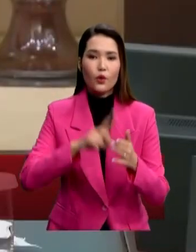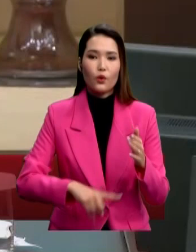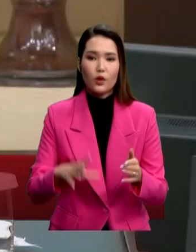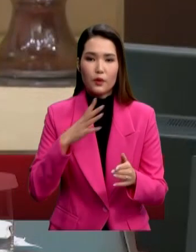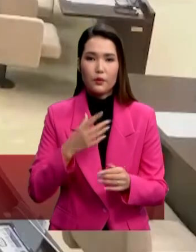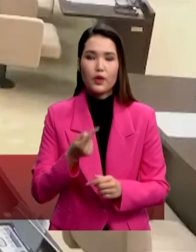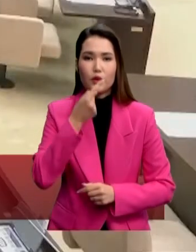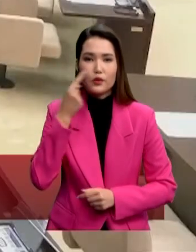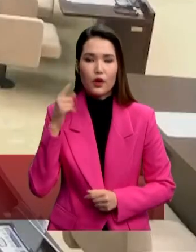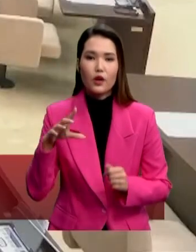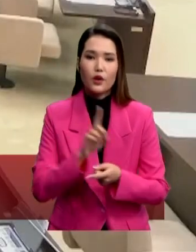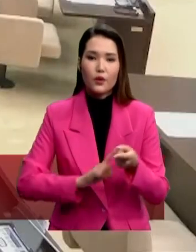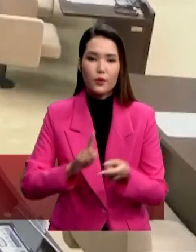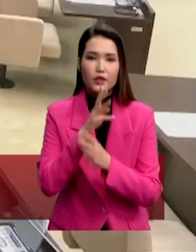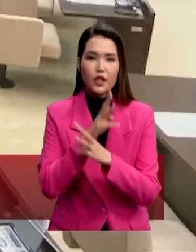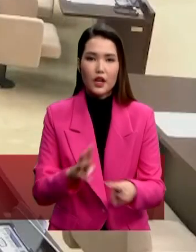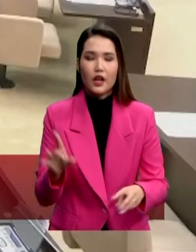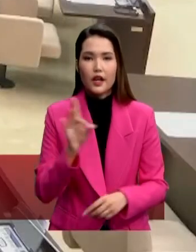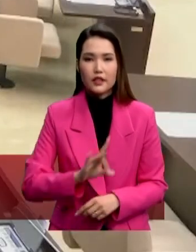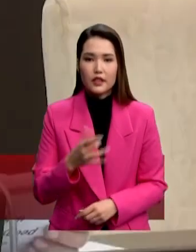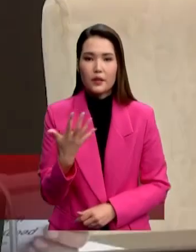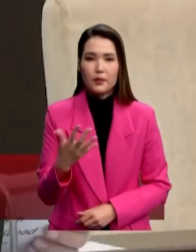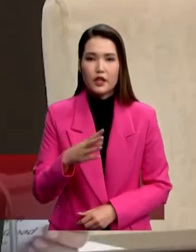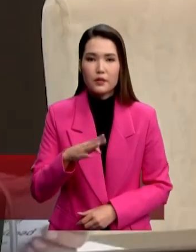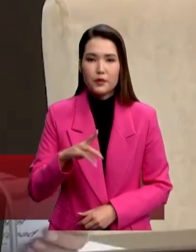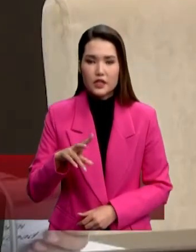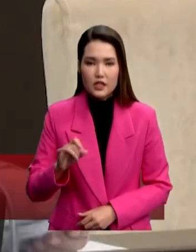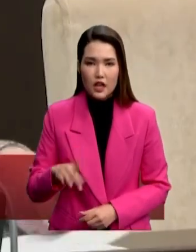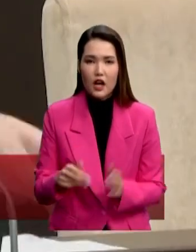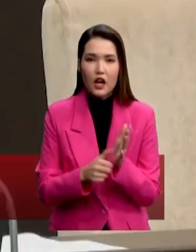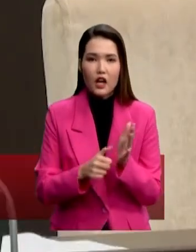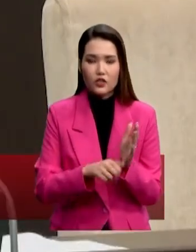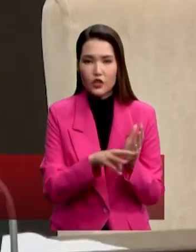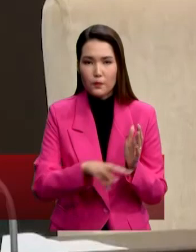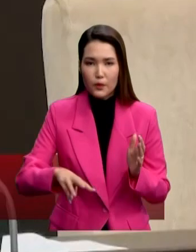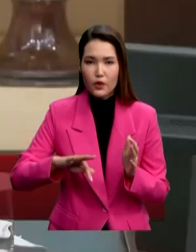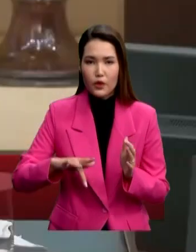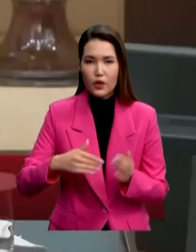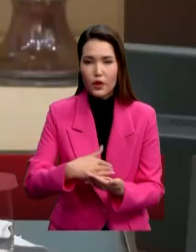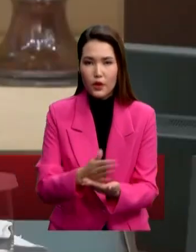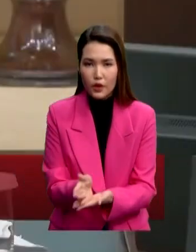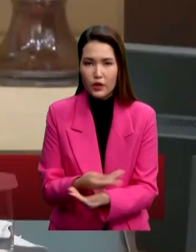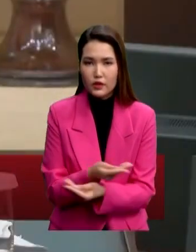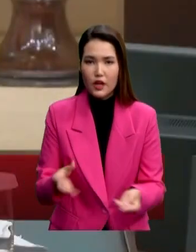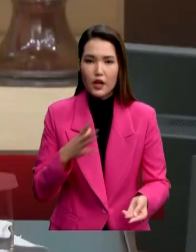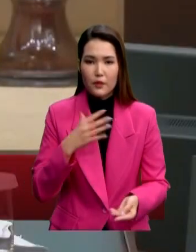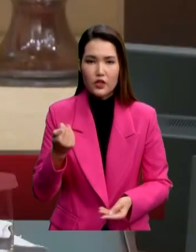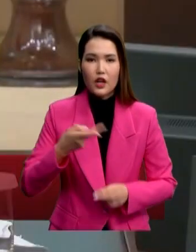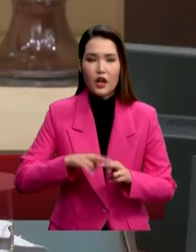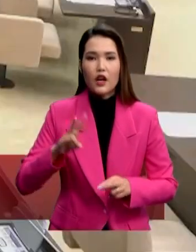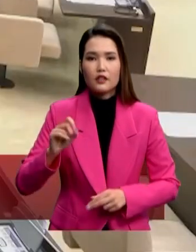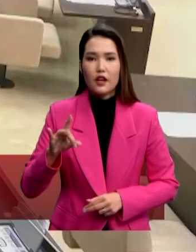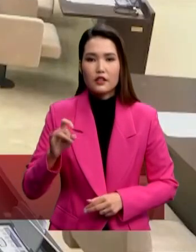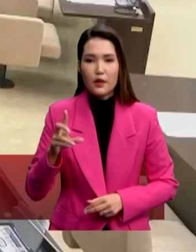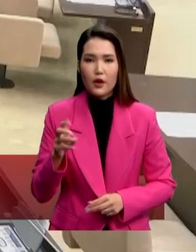Тұңғыш президенттің кеңсесіне қазынадан бұған дейін 5 миллиард 600 миллион теңге бөлінген еді. Тек биыл Назарбаев